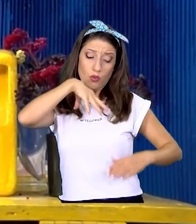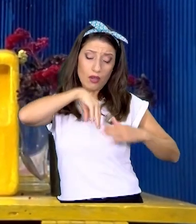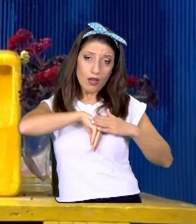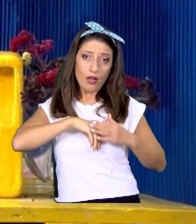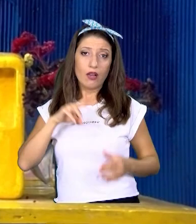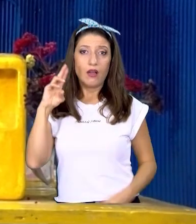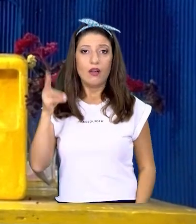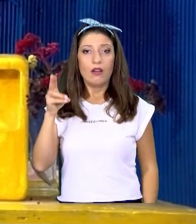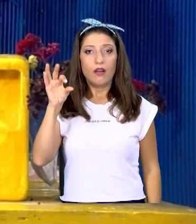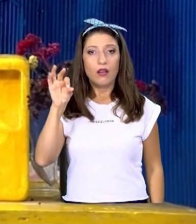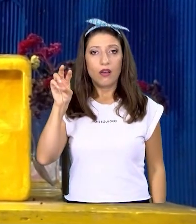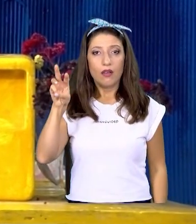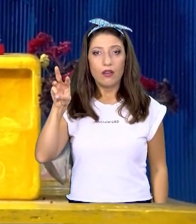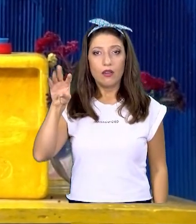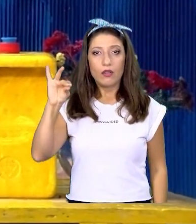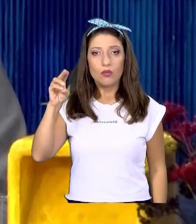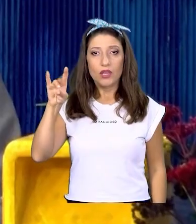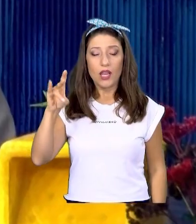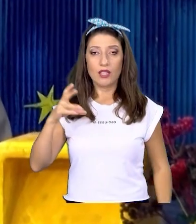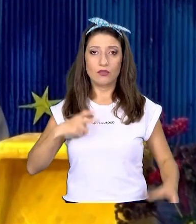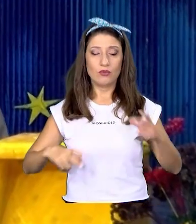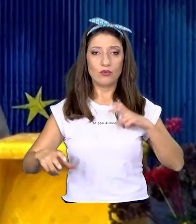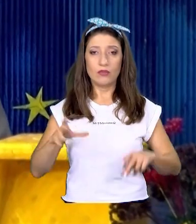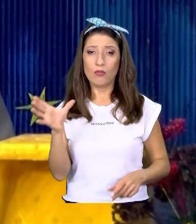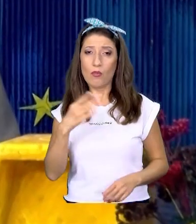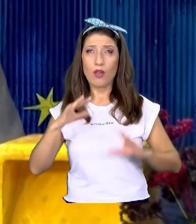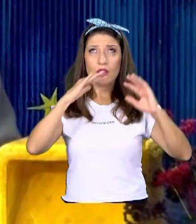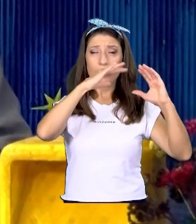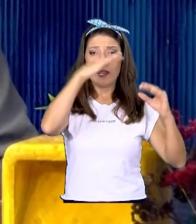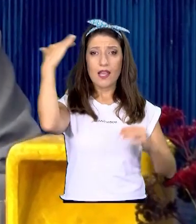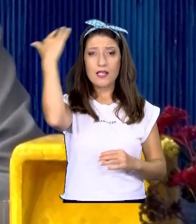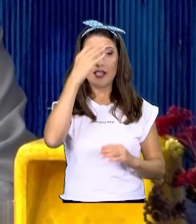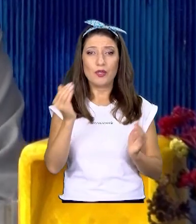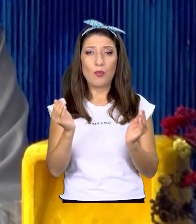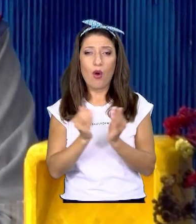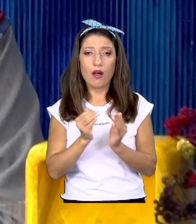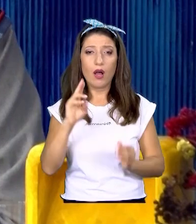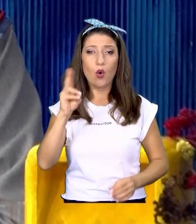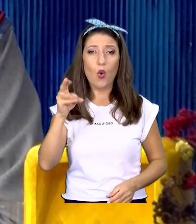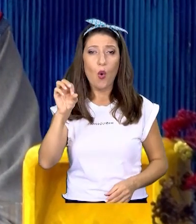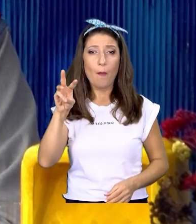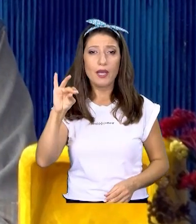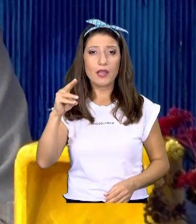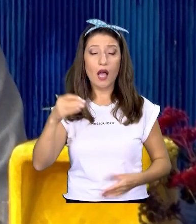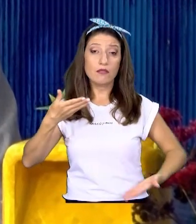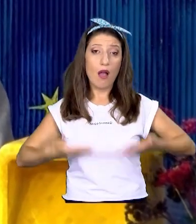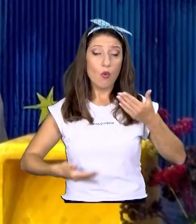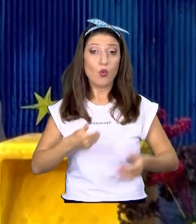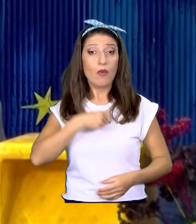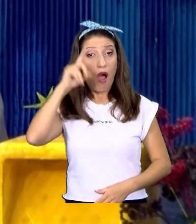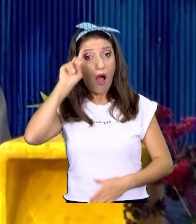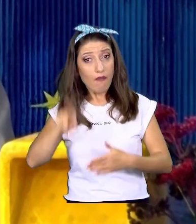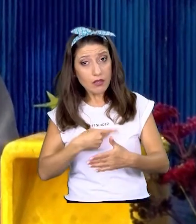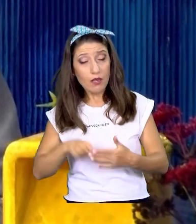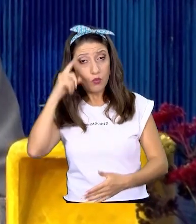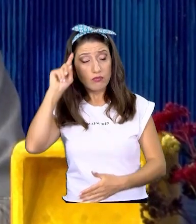հոգուս, Կոմիտաս վարդապետ, ողջ տիեզերքը ասեմ փոքր է նրա հետ համեմատած, բա կուզեք հավատացեք,